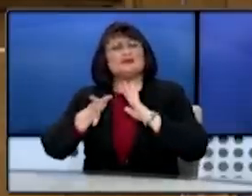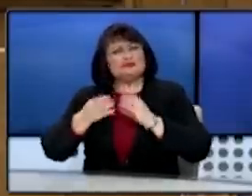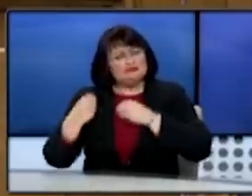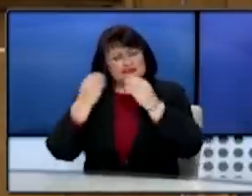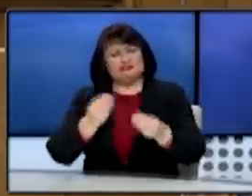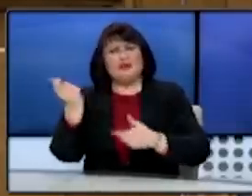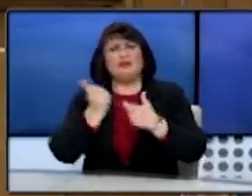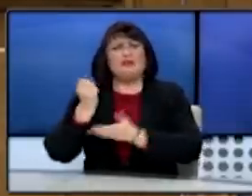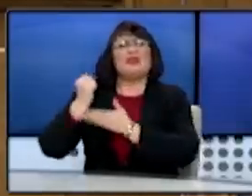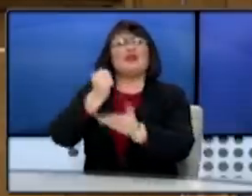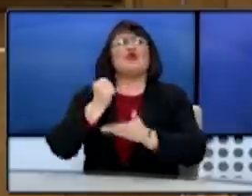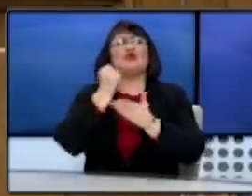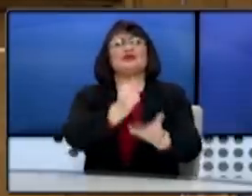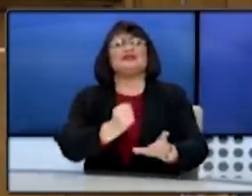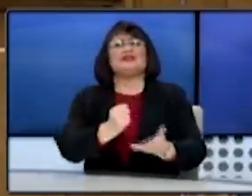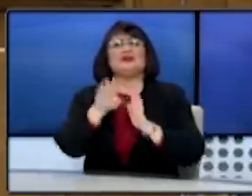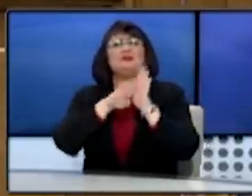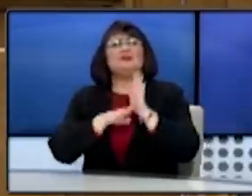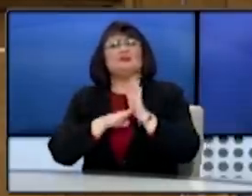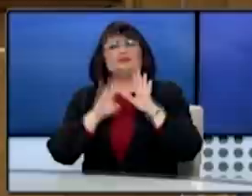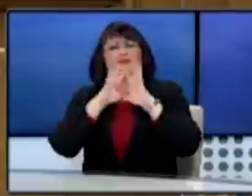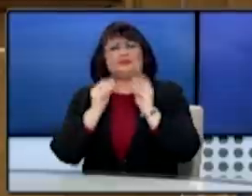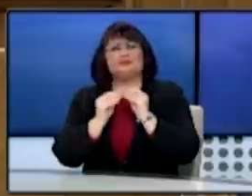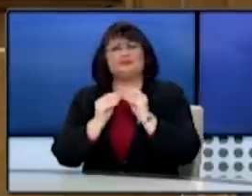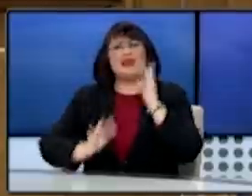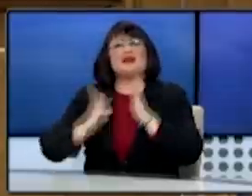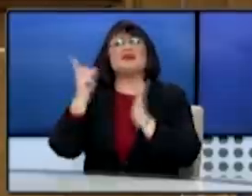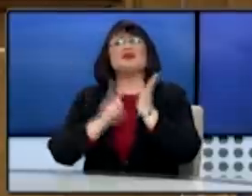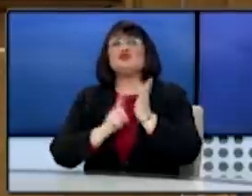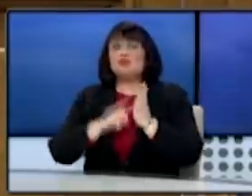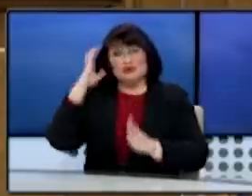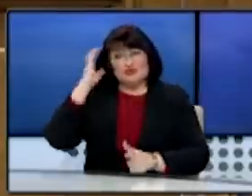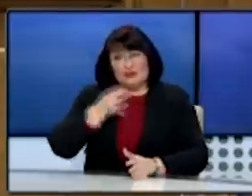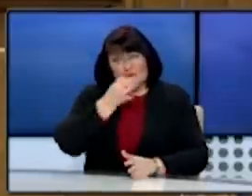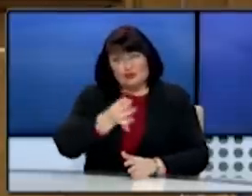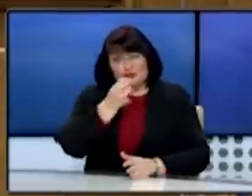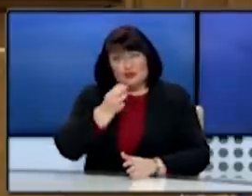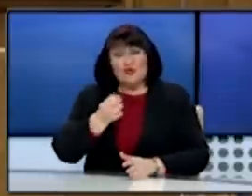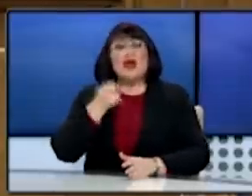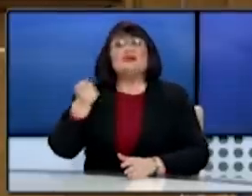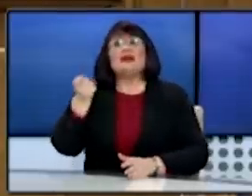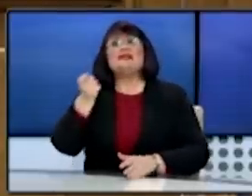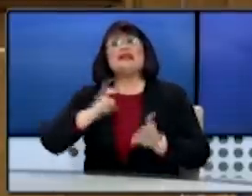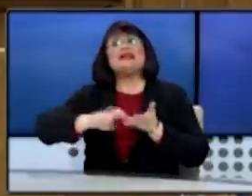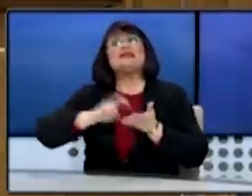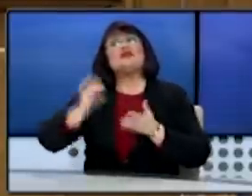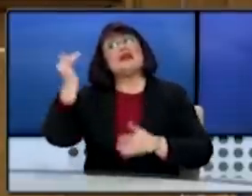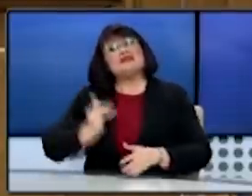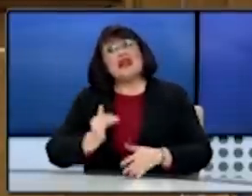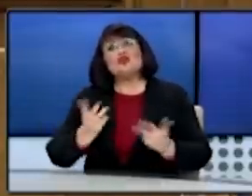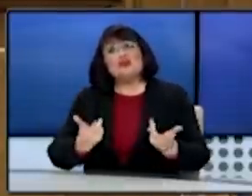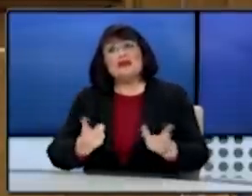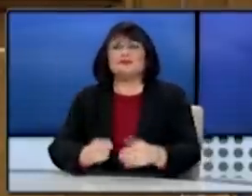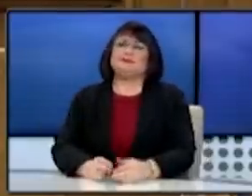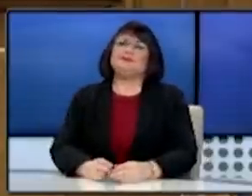μέσα από διάφορα χρηματοδοτικά πακέτα και τους αναπτυξιακούς νόμους, τη μείωση των ασφαλιστικών τους εισφορών.